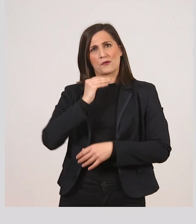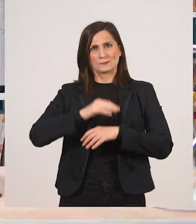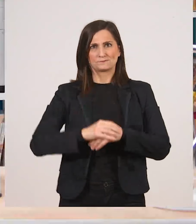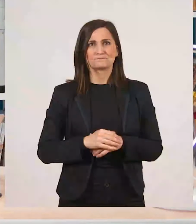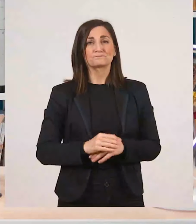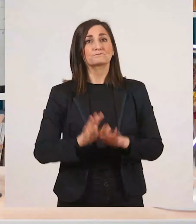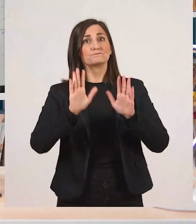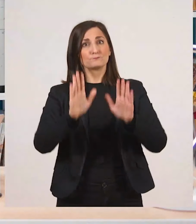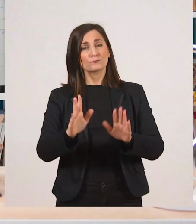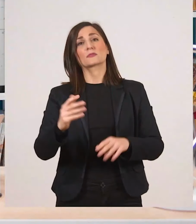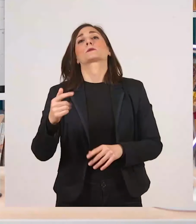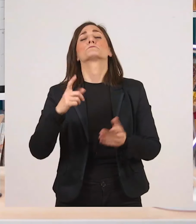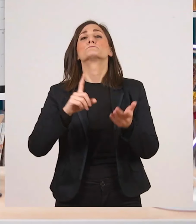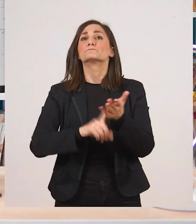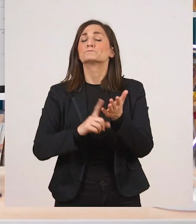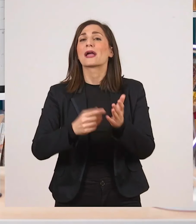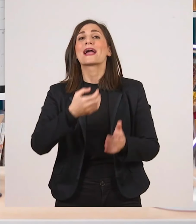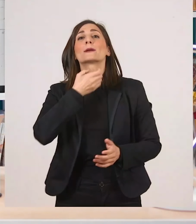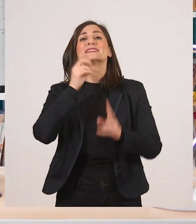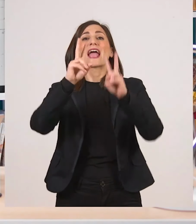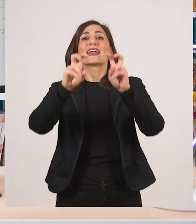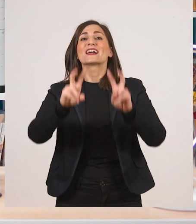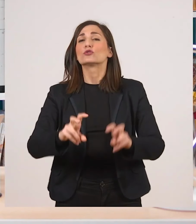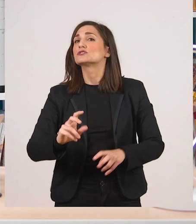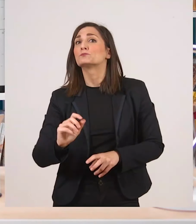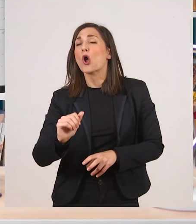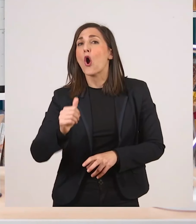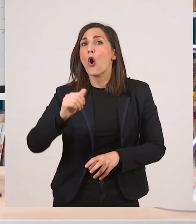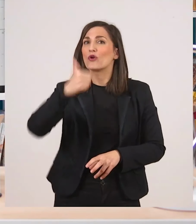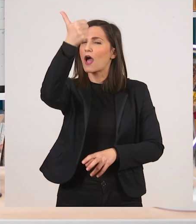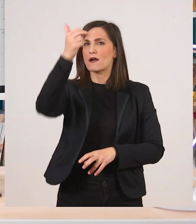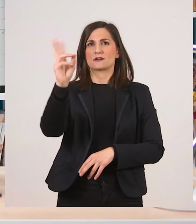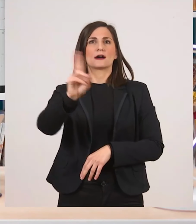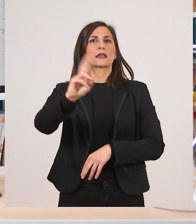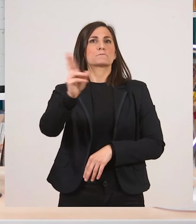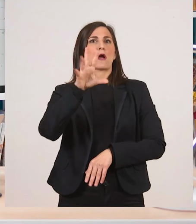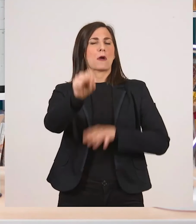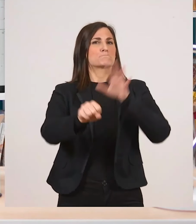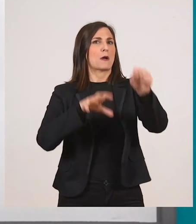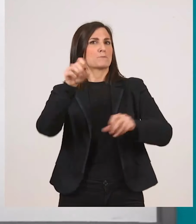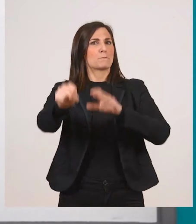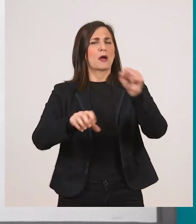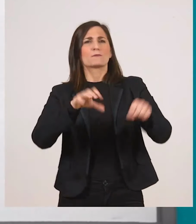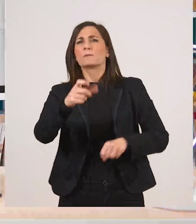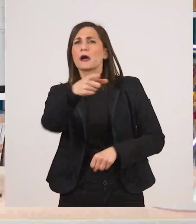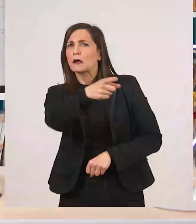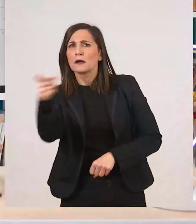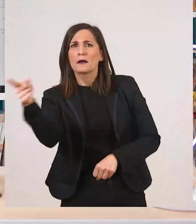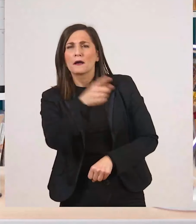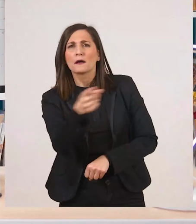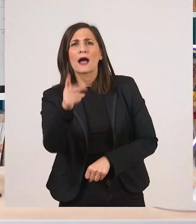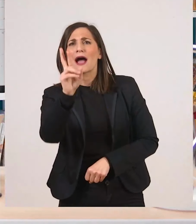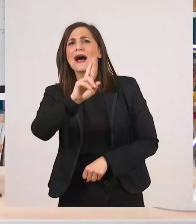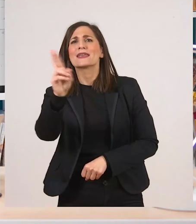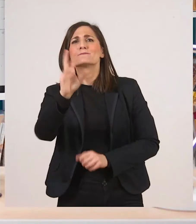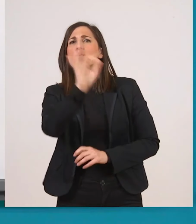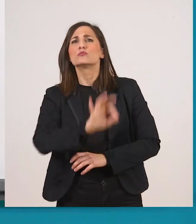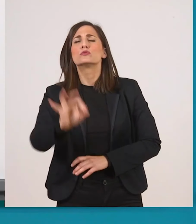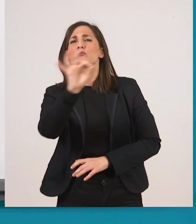μας ζητάνε να κάνουμε γραμματική αναγνώριση, σίγουρα βρίσκουμε τα ρήματα, που είναι και κυρίαρχα μέσα στις προτάσεις. Είδατε κάποιο ρήμα?